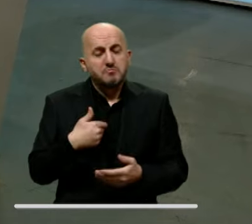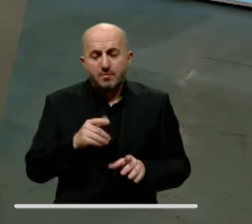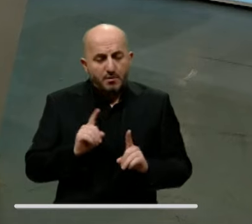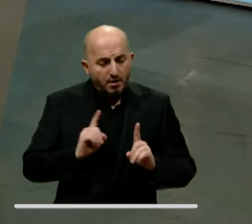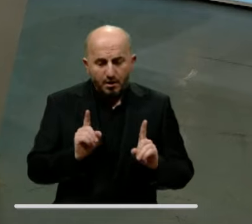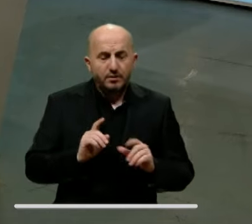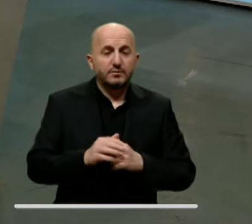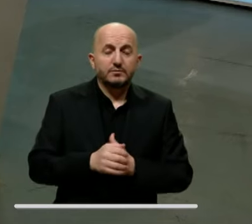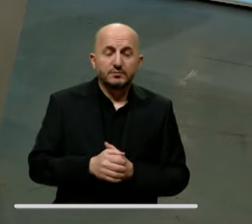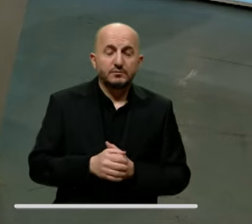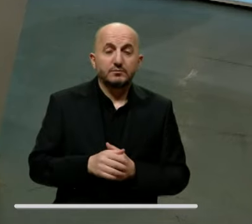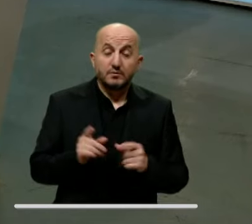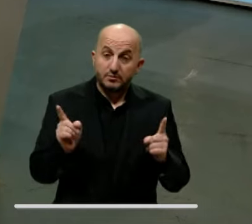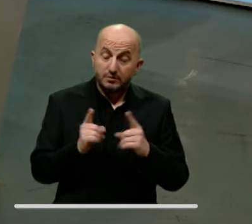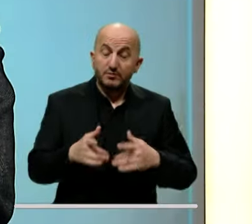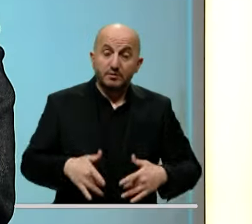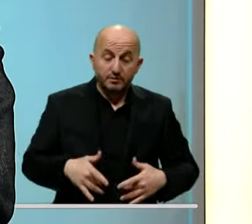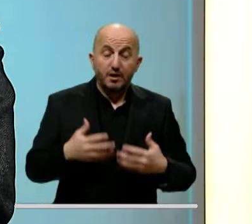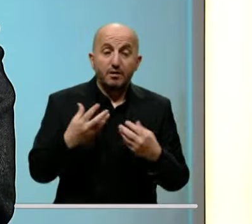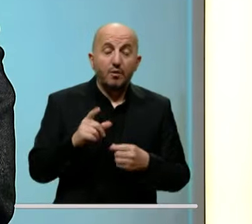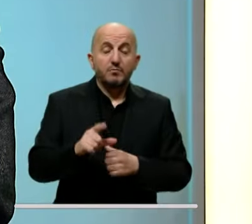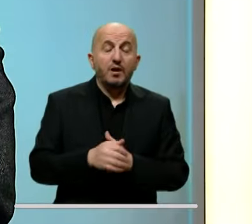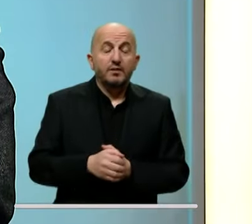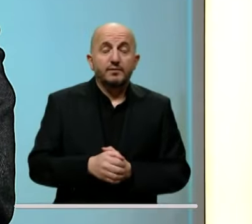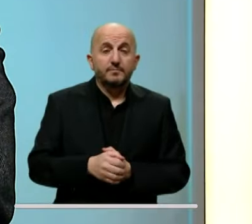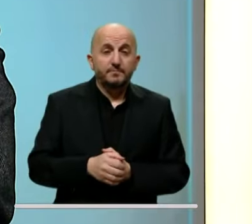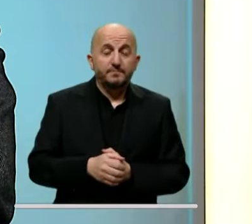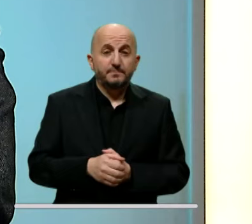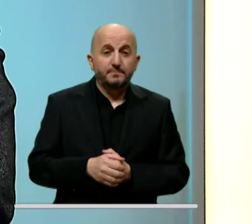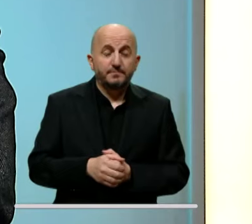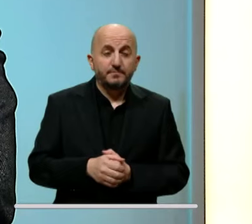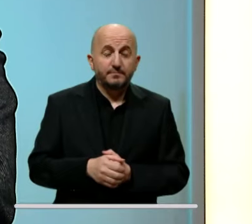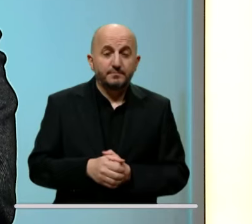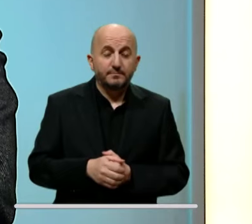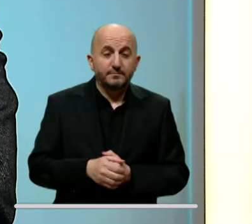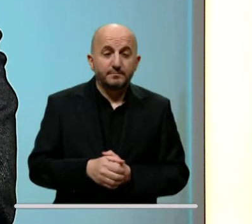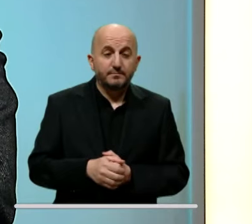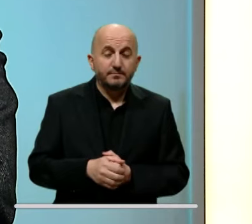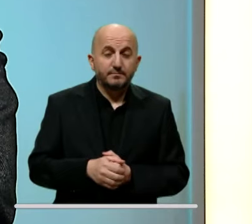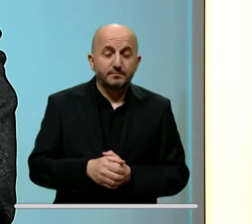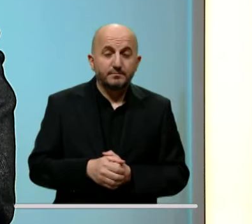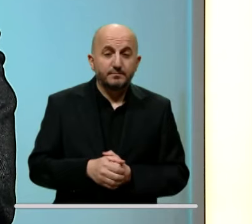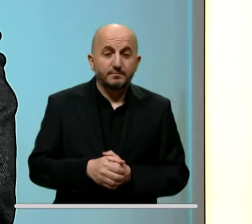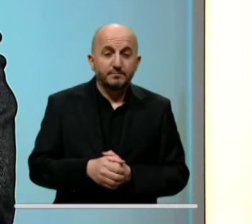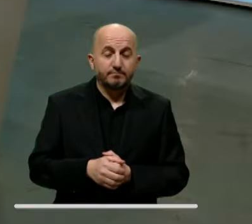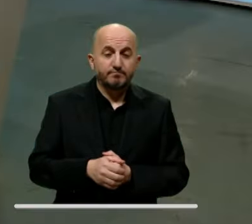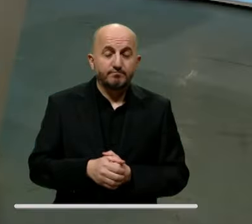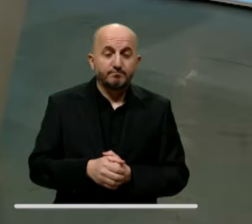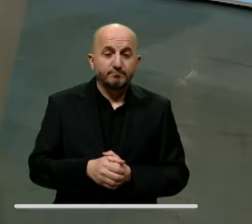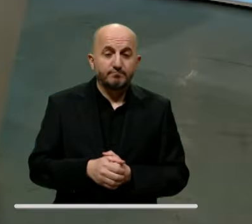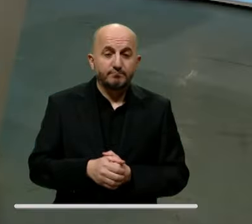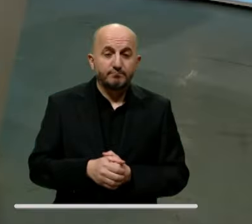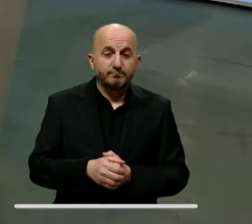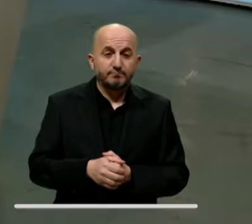kardeşim karşılıklı Rıza ile olmalı Rıza la olduktan sonra E bunu yapmakta bir sakınca yoktur yani o zaman bu